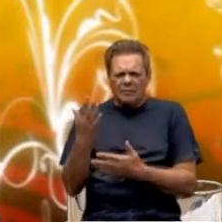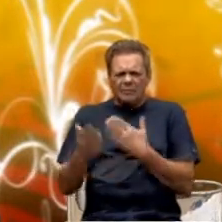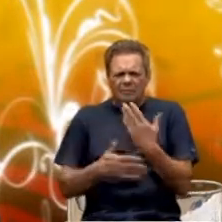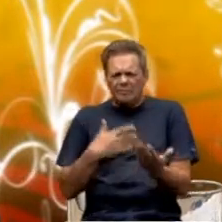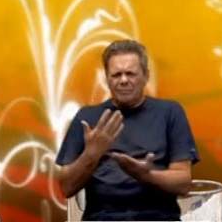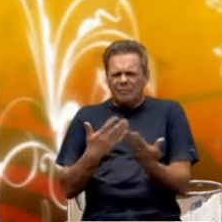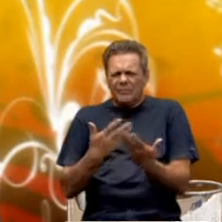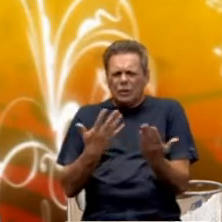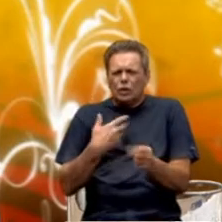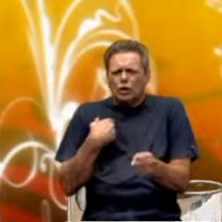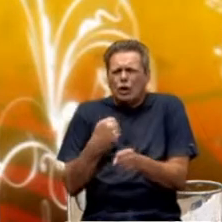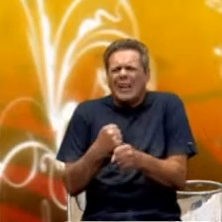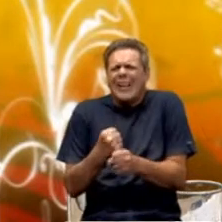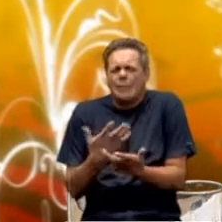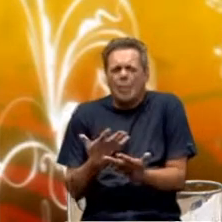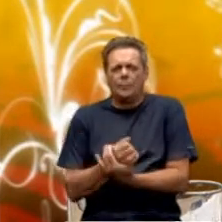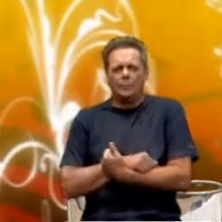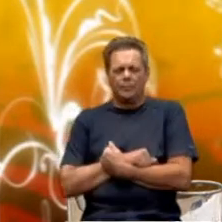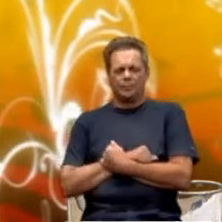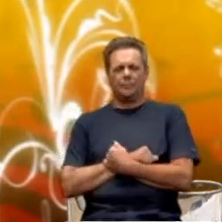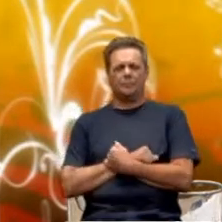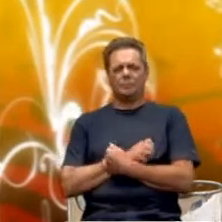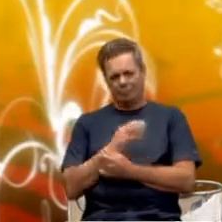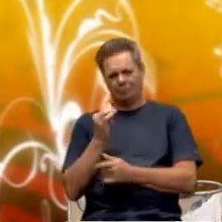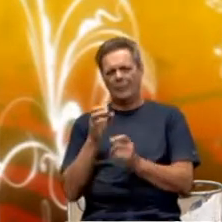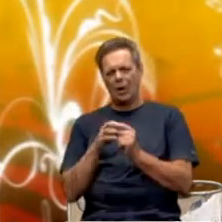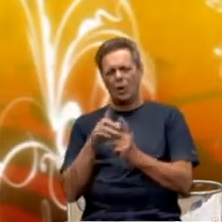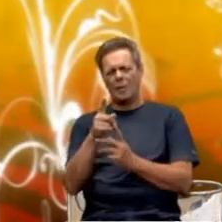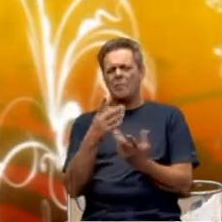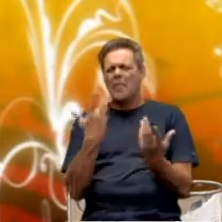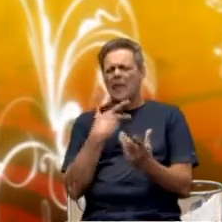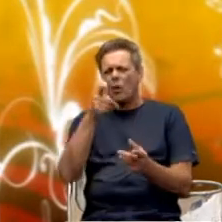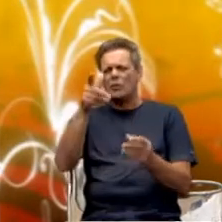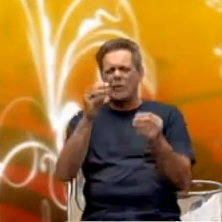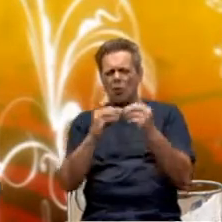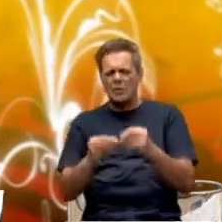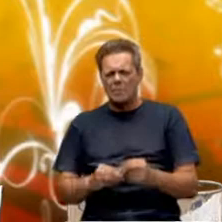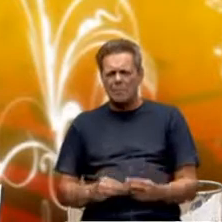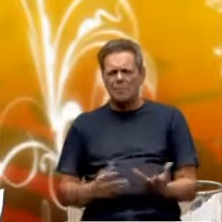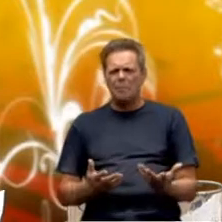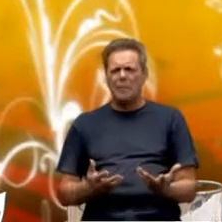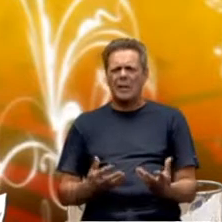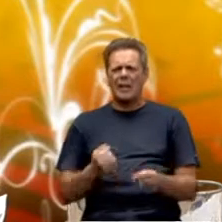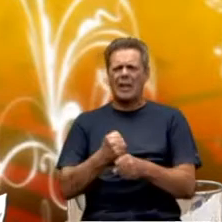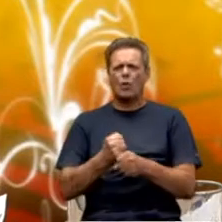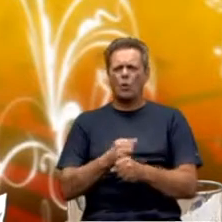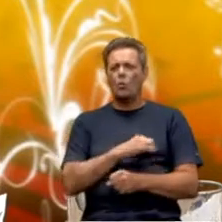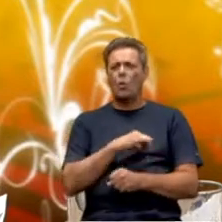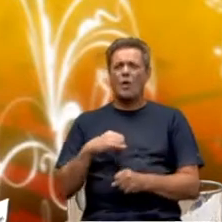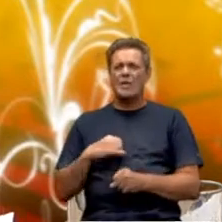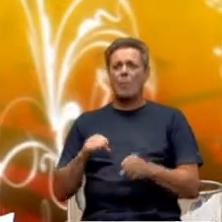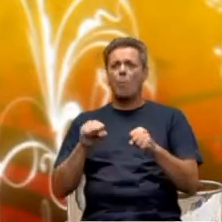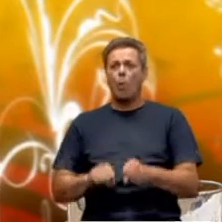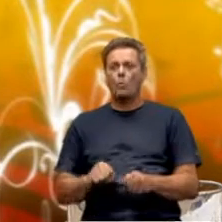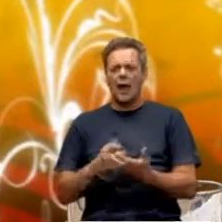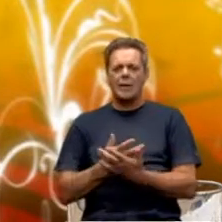vas, pardon. Može Robi. Dobro, ajde Robi. Kako ste koncipirali radionicu samopouzdanja? Dragi gledatelj, to je i vama korisno čuti.